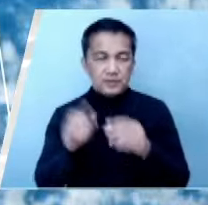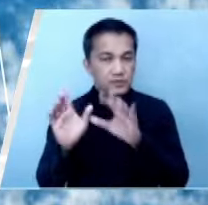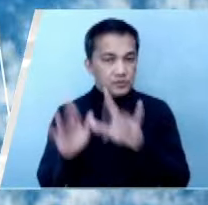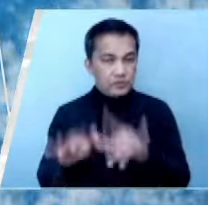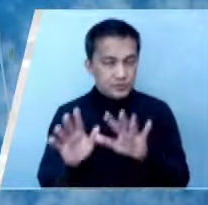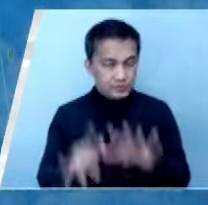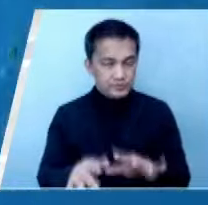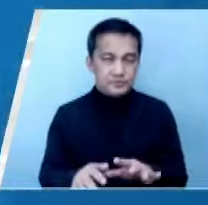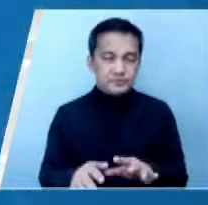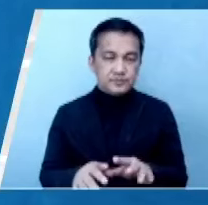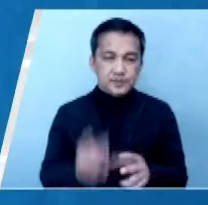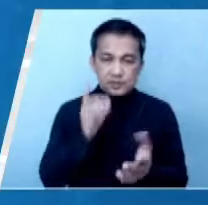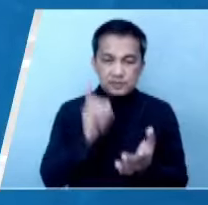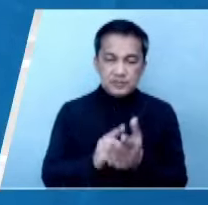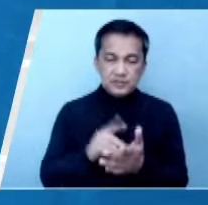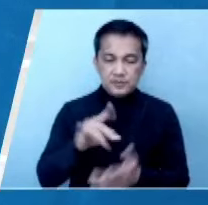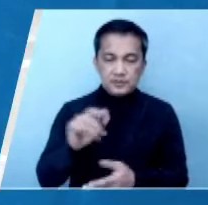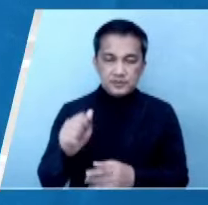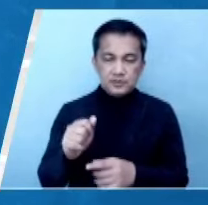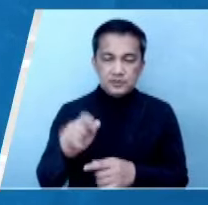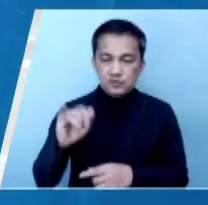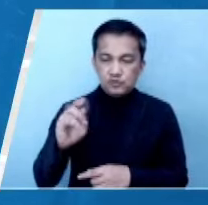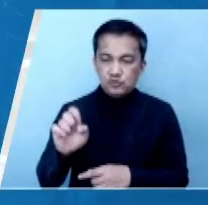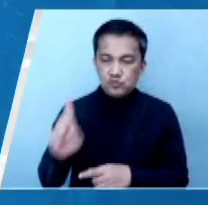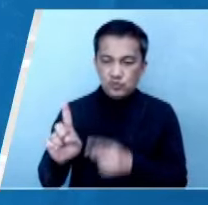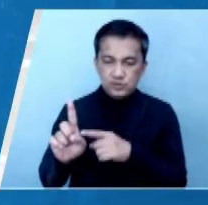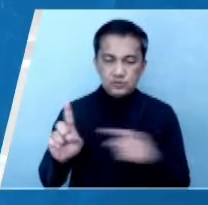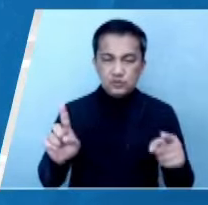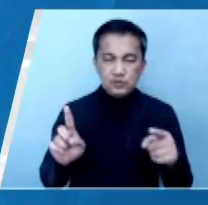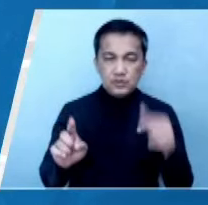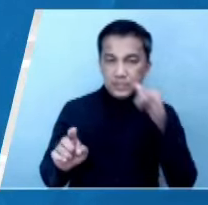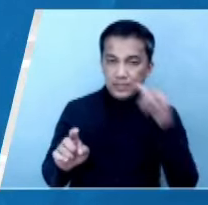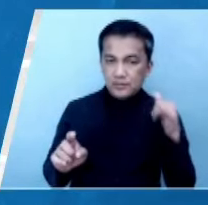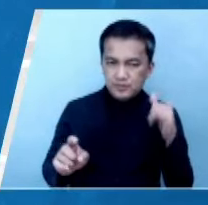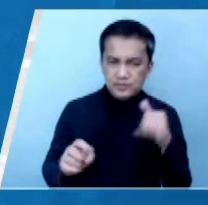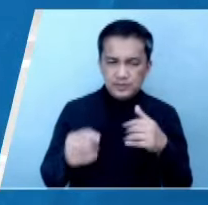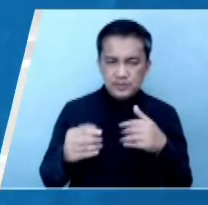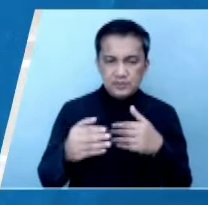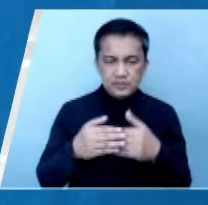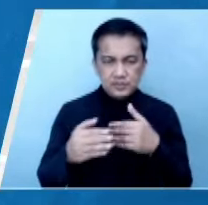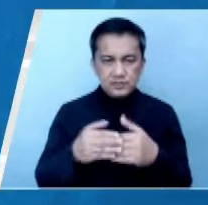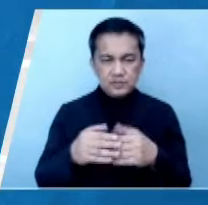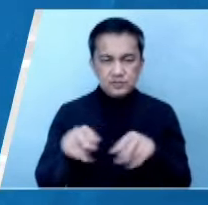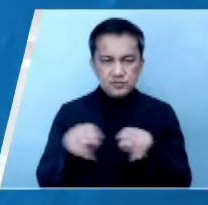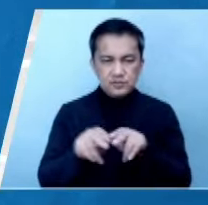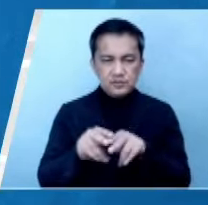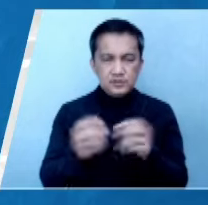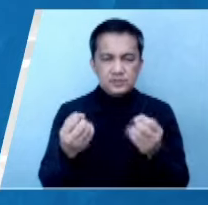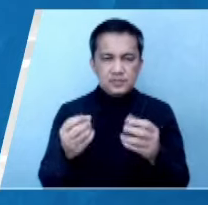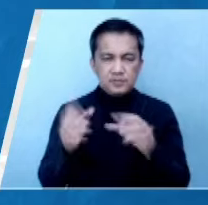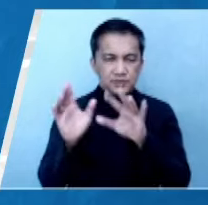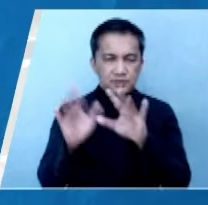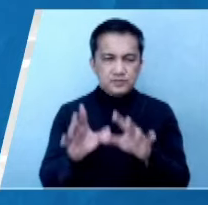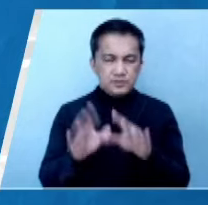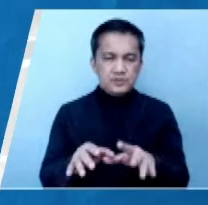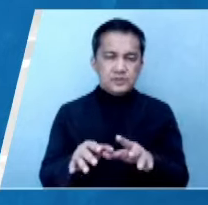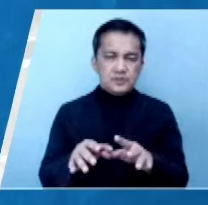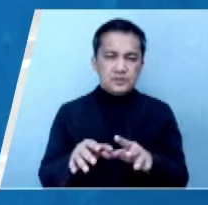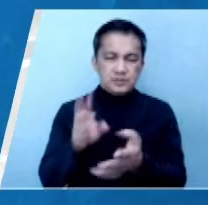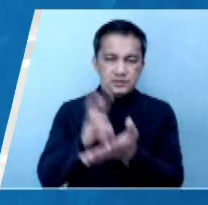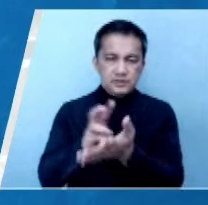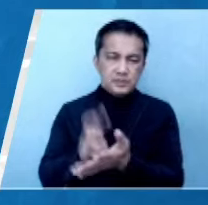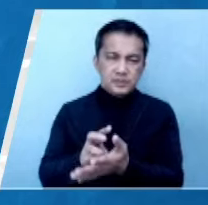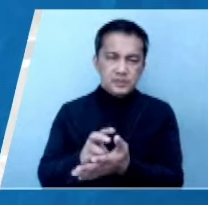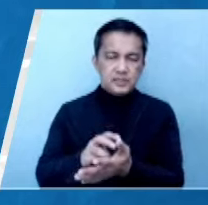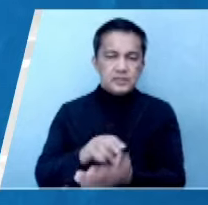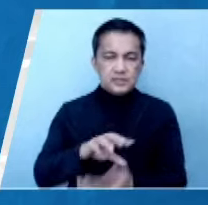Sa datos ng pag-asa mula June 1 hanggang kahapon, nasa near normal ang dami ng ulan na natanggap sa ilang bahagi ng Cagayan Valley,